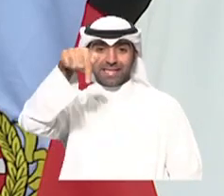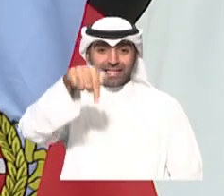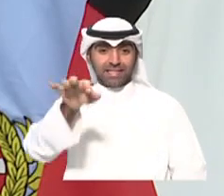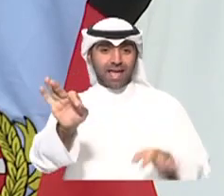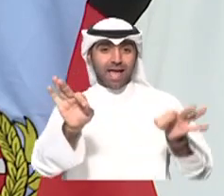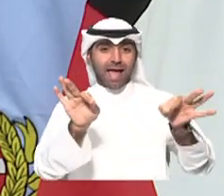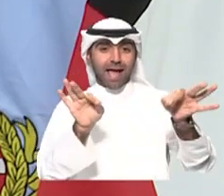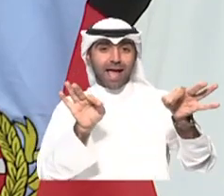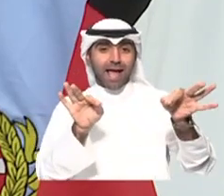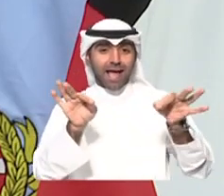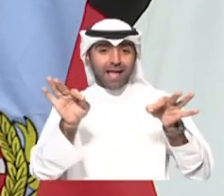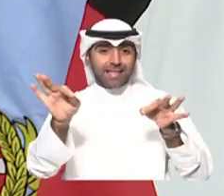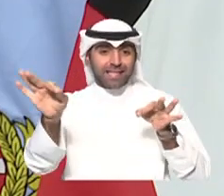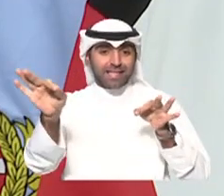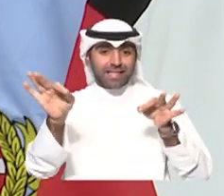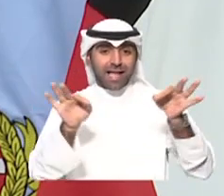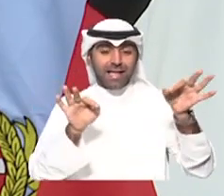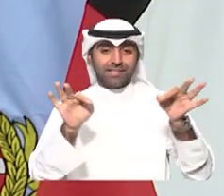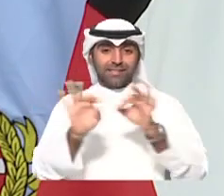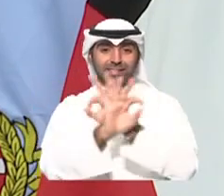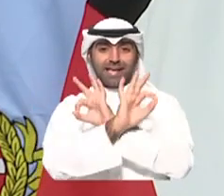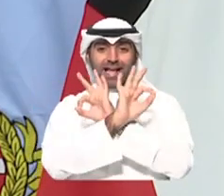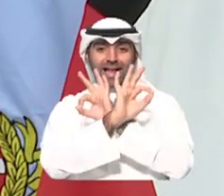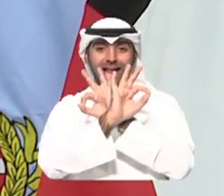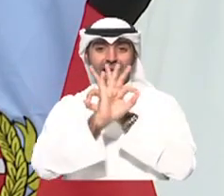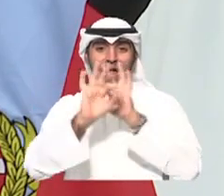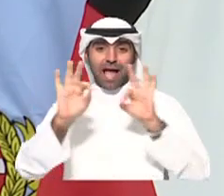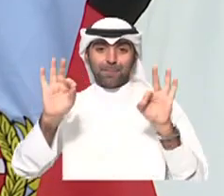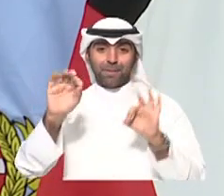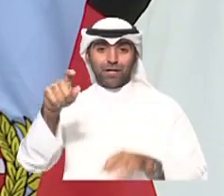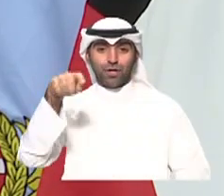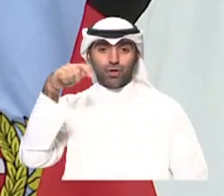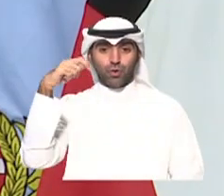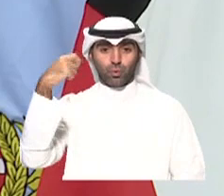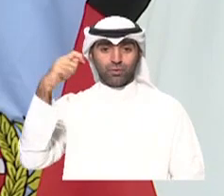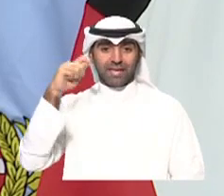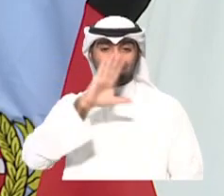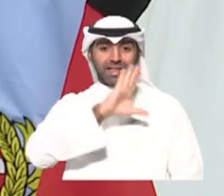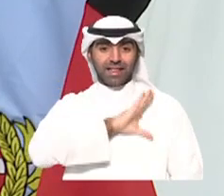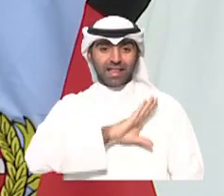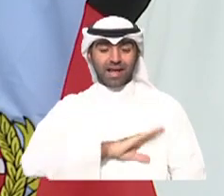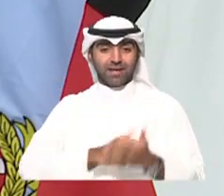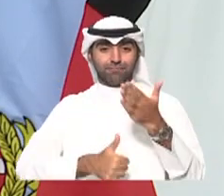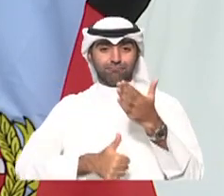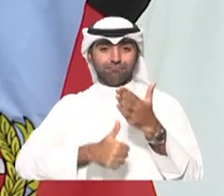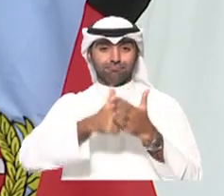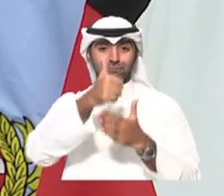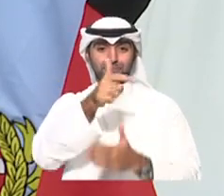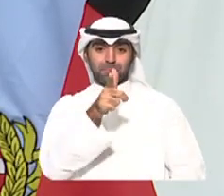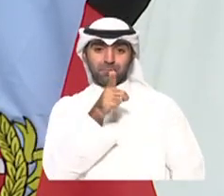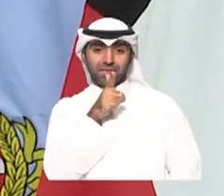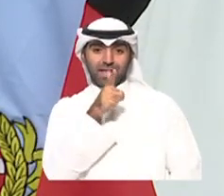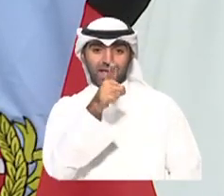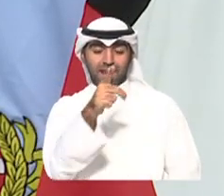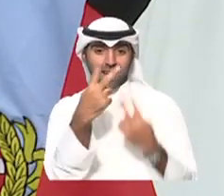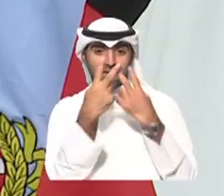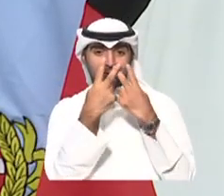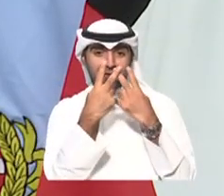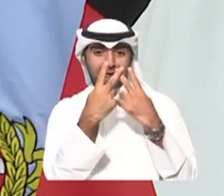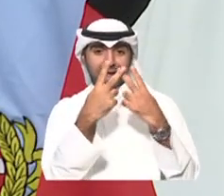راح تكون بداية الدورة في ديسمبر إن شاء الله، بداية فتح التسجيل في ديسمبر، أما دخول الدورة في فبراير إن شاء